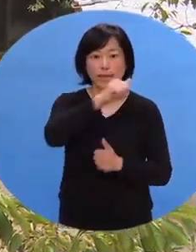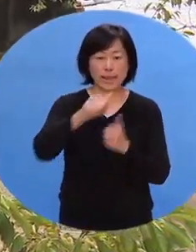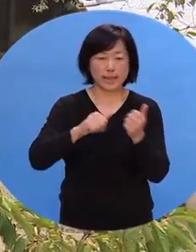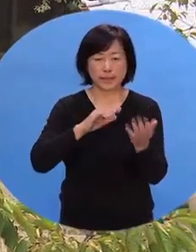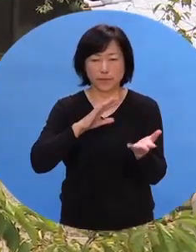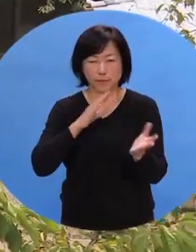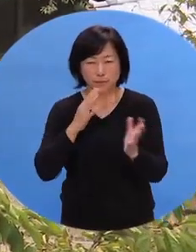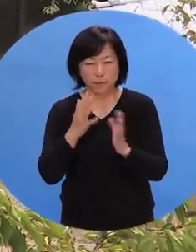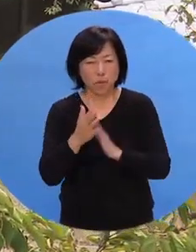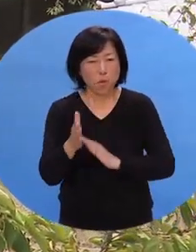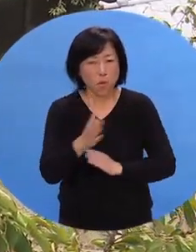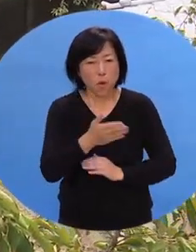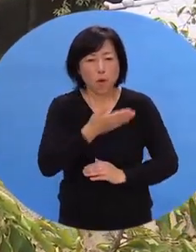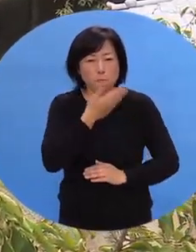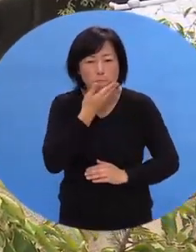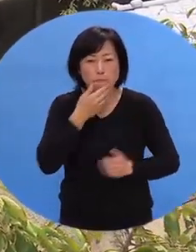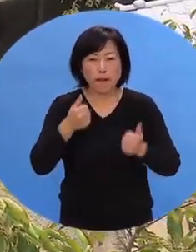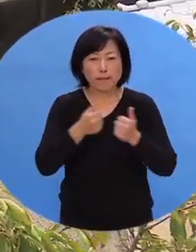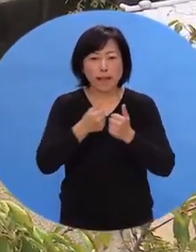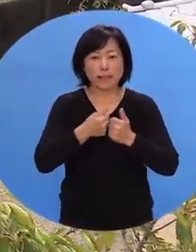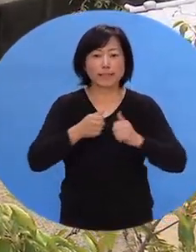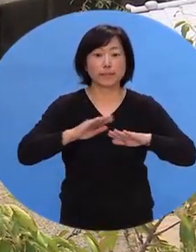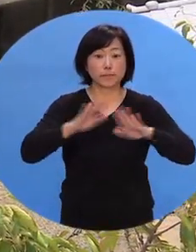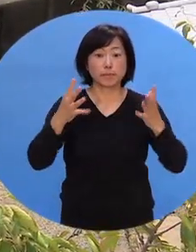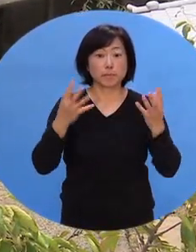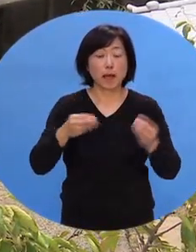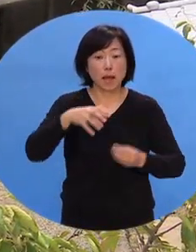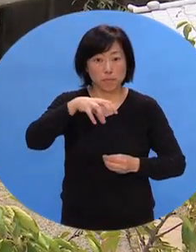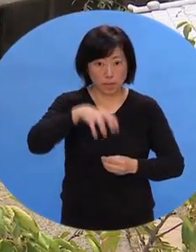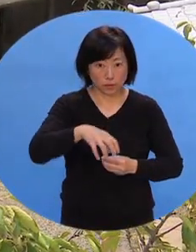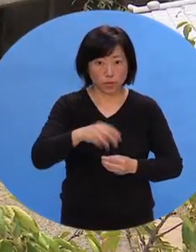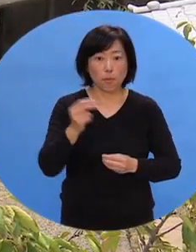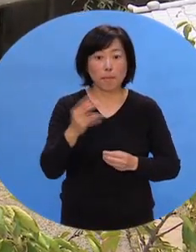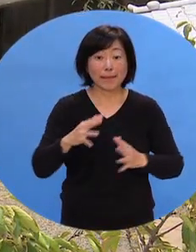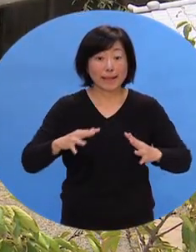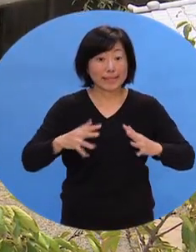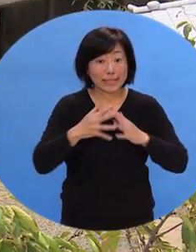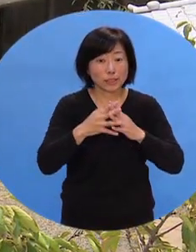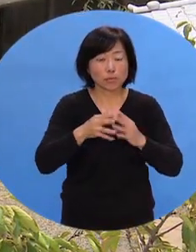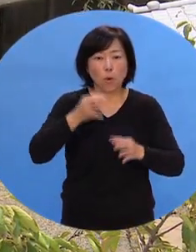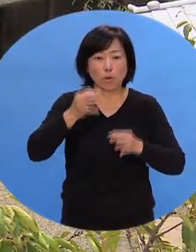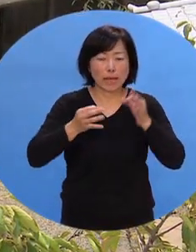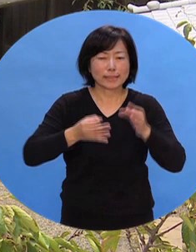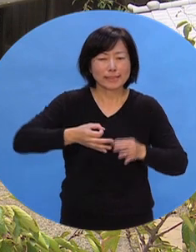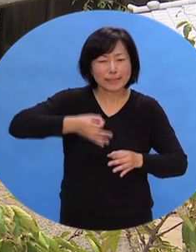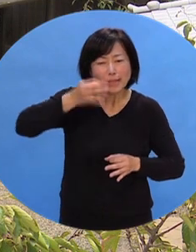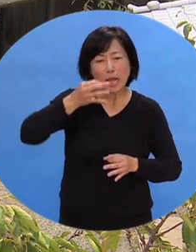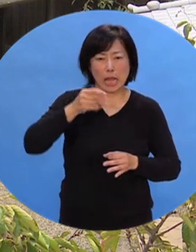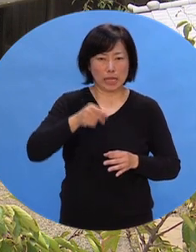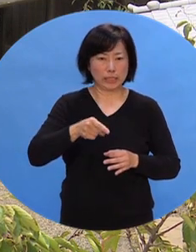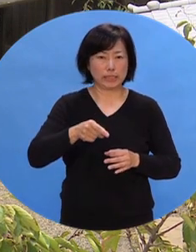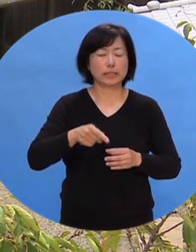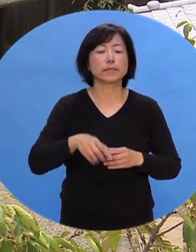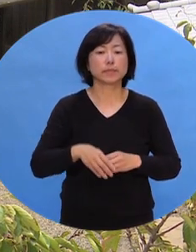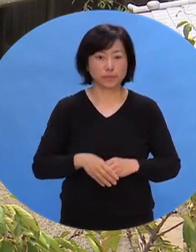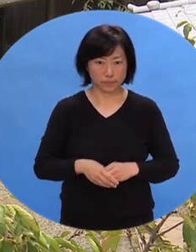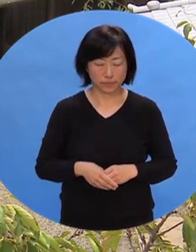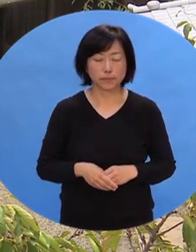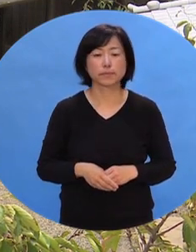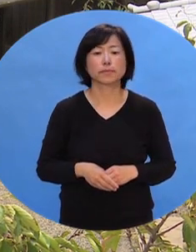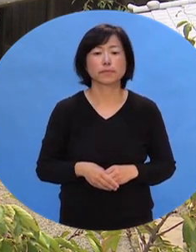歴史の転換点とも言うべき重要な会議が行われ、建築物としても高い価値を持つ敵外